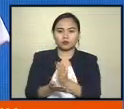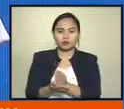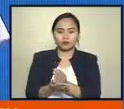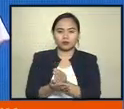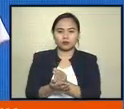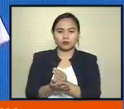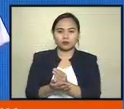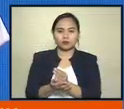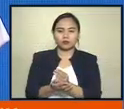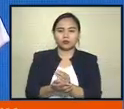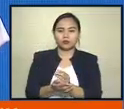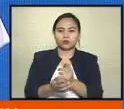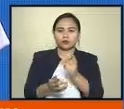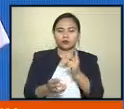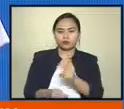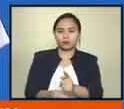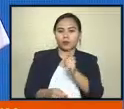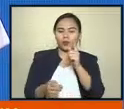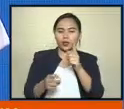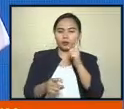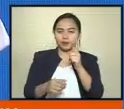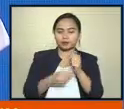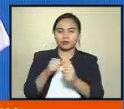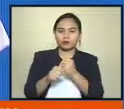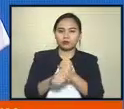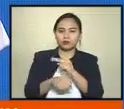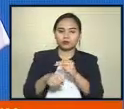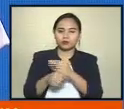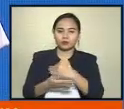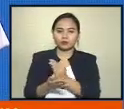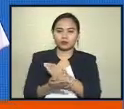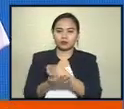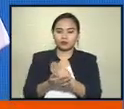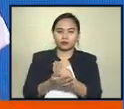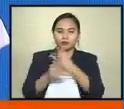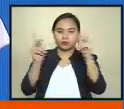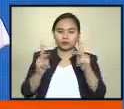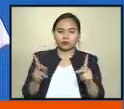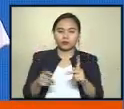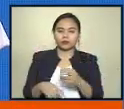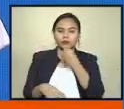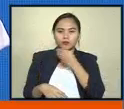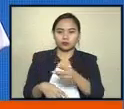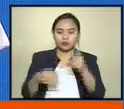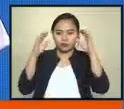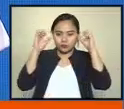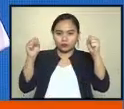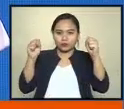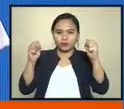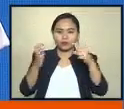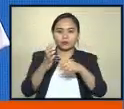proposed 2020 national budget. Tiniyak naman ang palasyo na i-veto ng Pangulo ang anumang labag